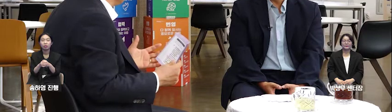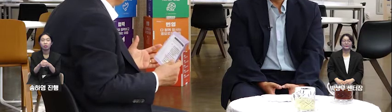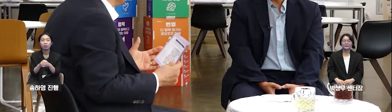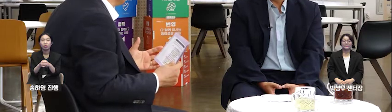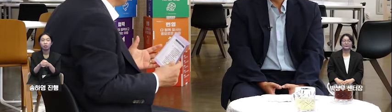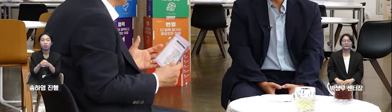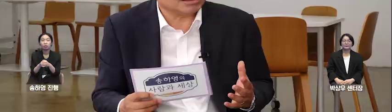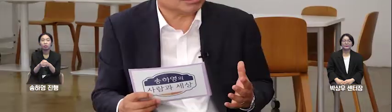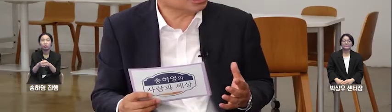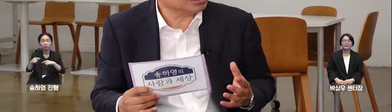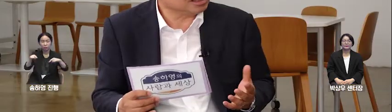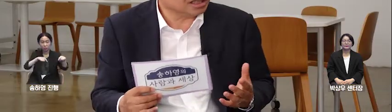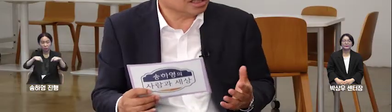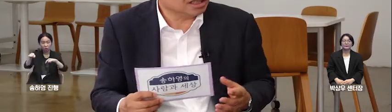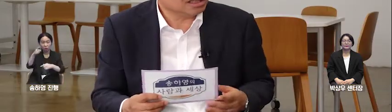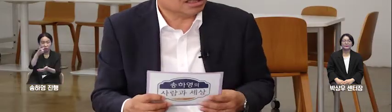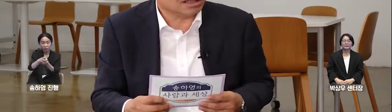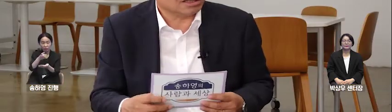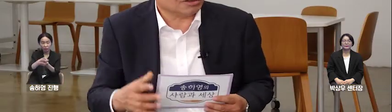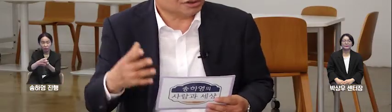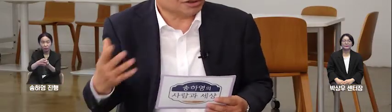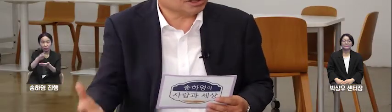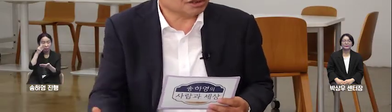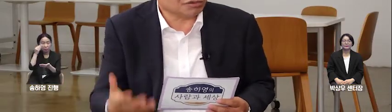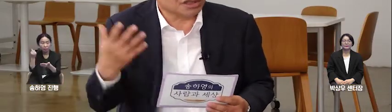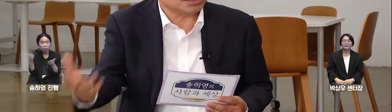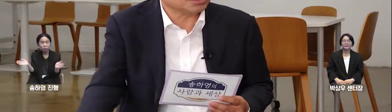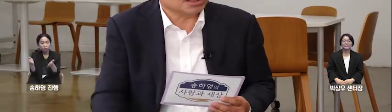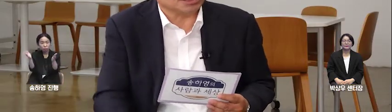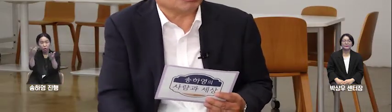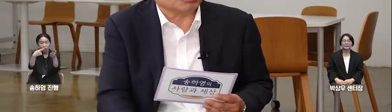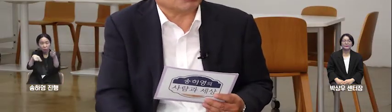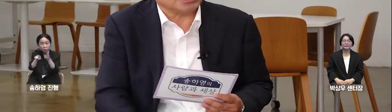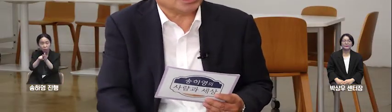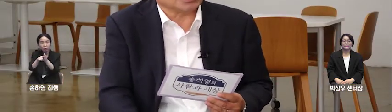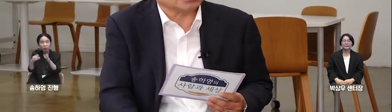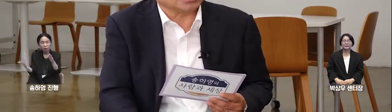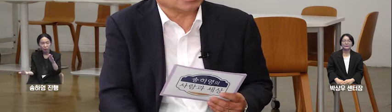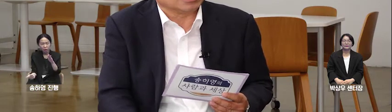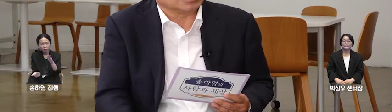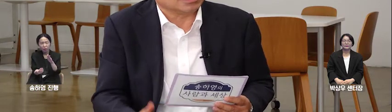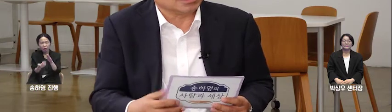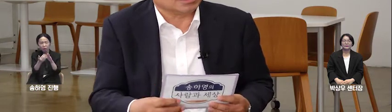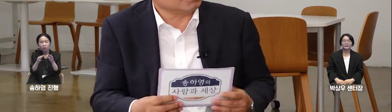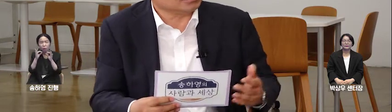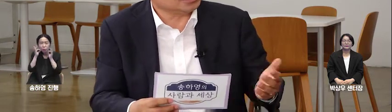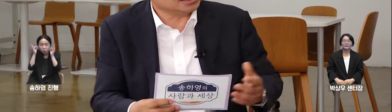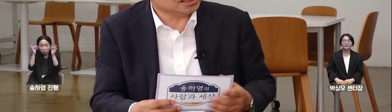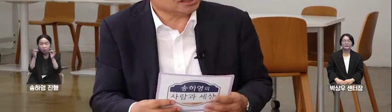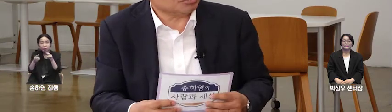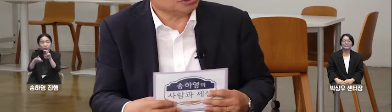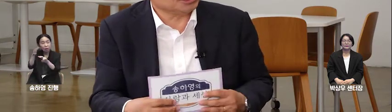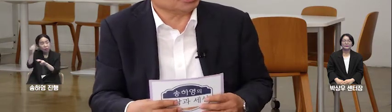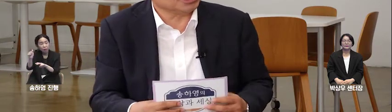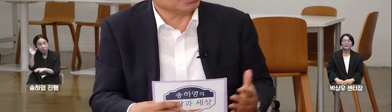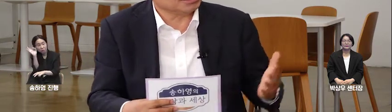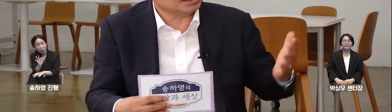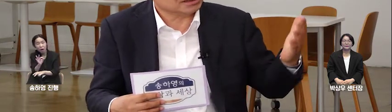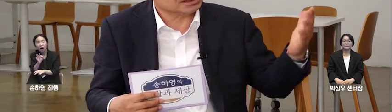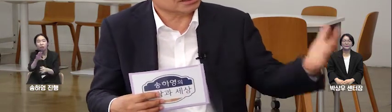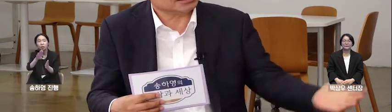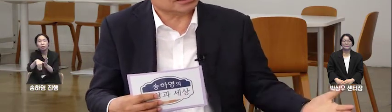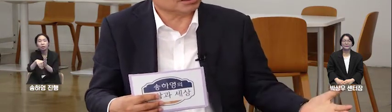도움을 정책을 이제, 활성화시키고 이루려고 만 했겠는데, 우리 센터장님 보시기